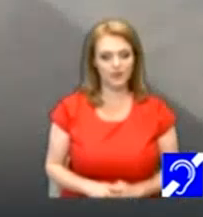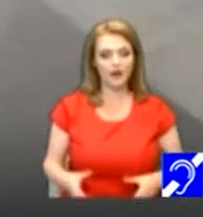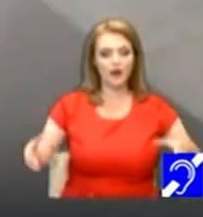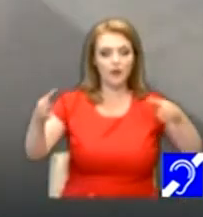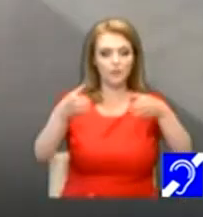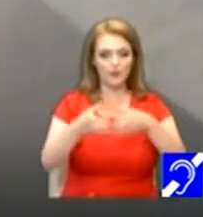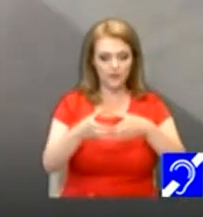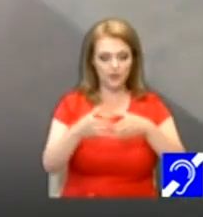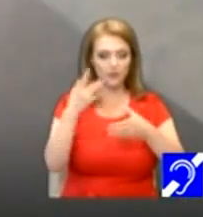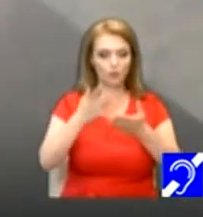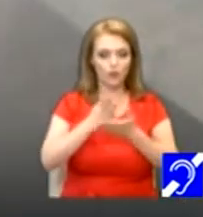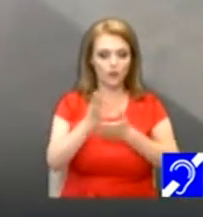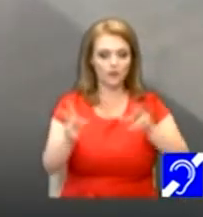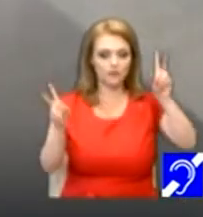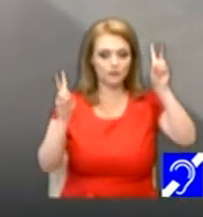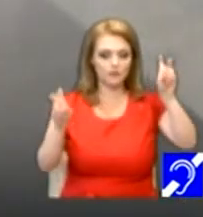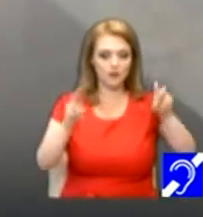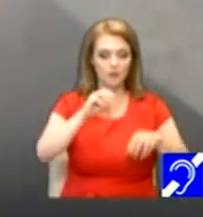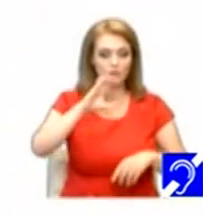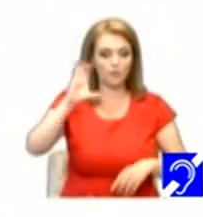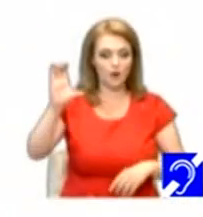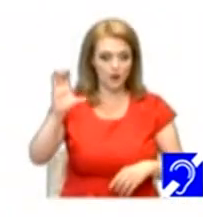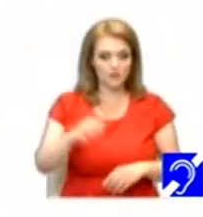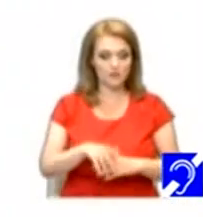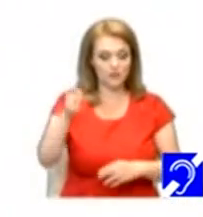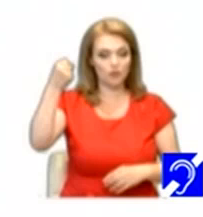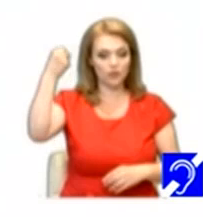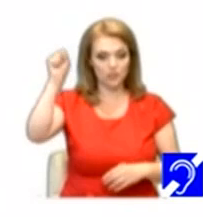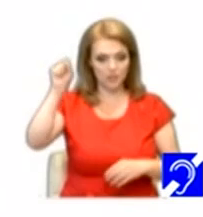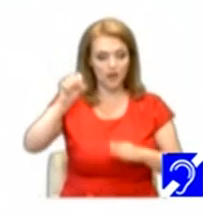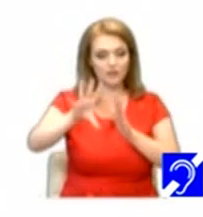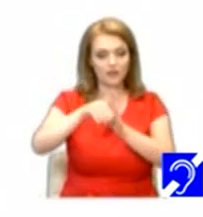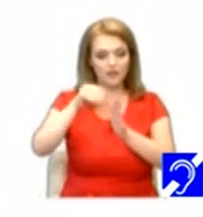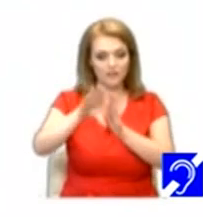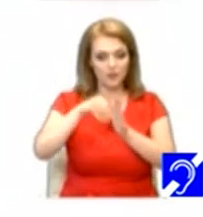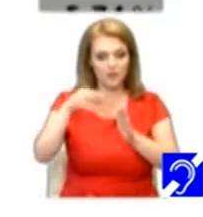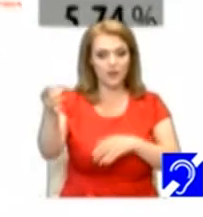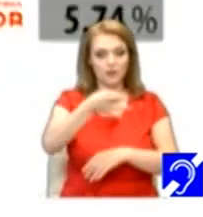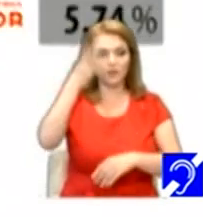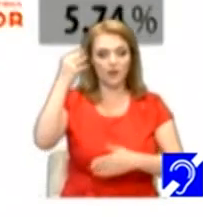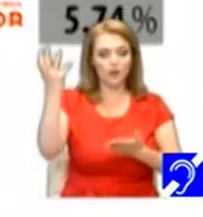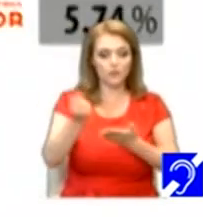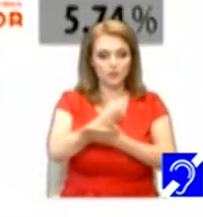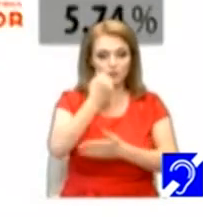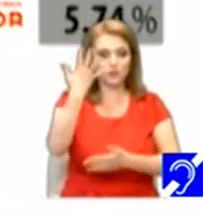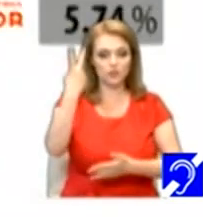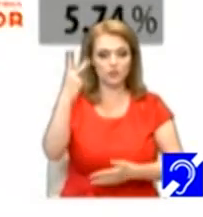Partidul Acțiunea și Solidaritatea este marele câștigător al alegerilor din Republica Moldova, unde a obținut